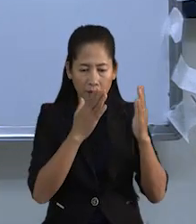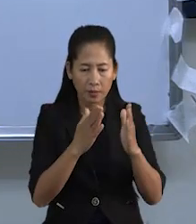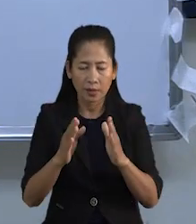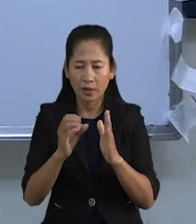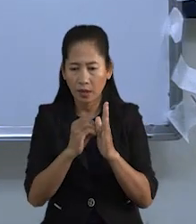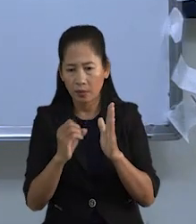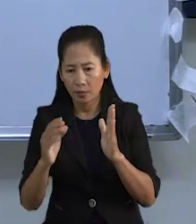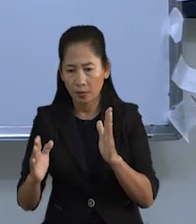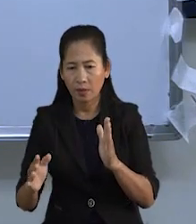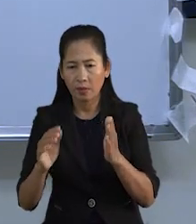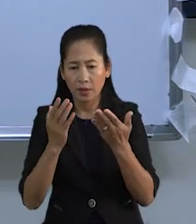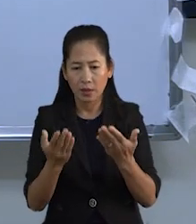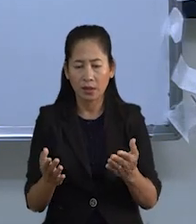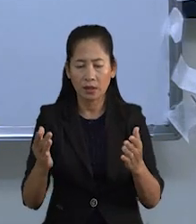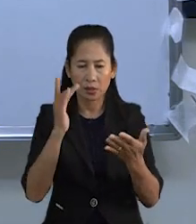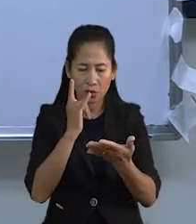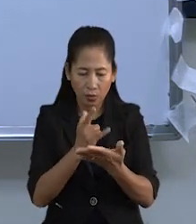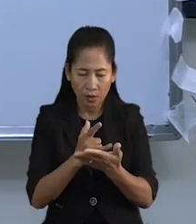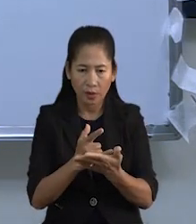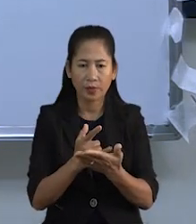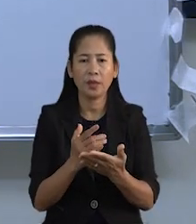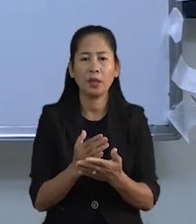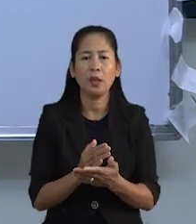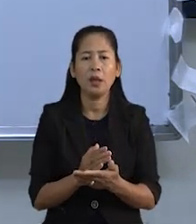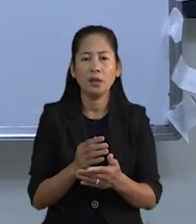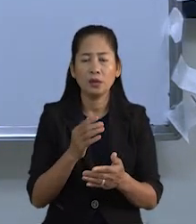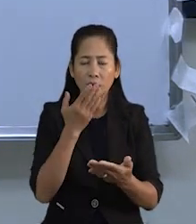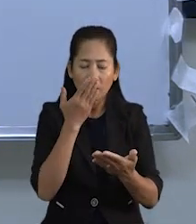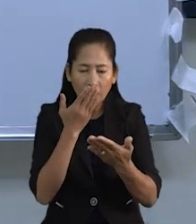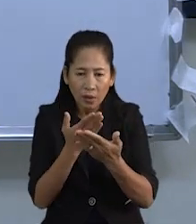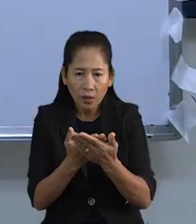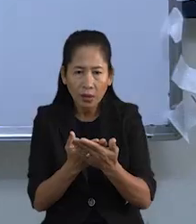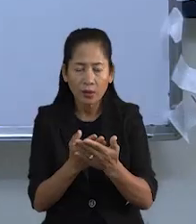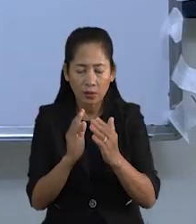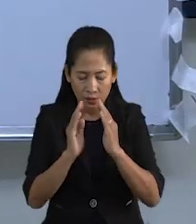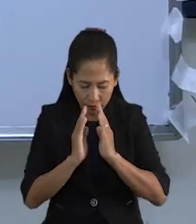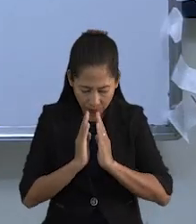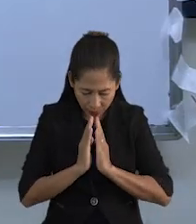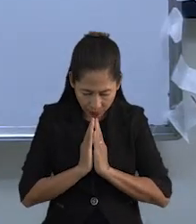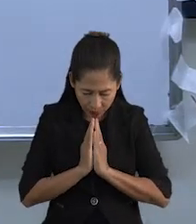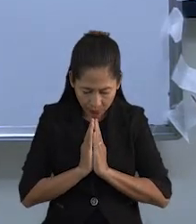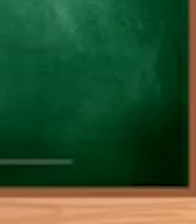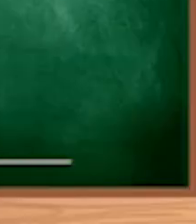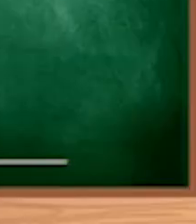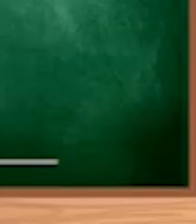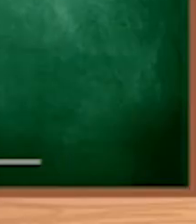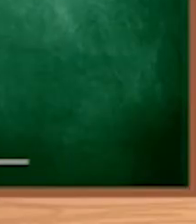តាមលំដាប់នៅពេលនេះសូមបញ្ចប់តែប៉ុណ្ណេះសូមអរគុណជម្រាបលា